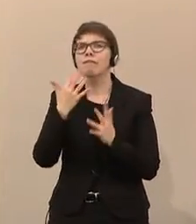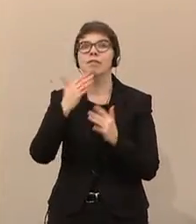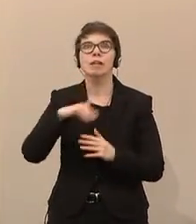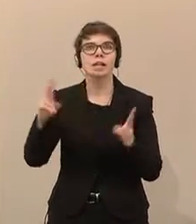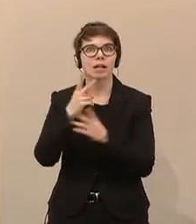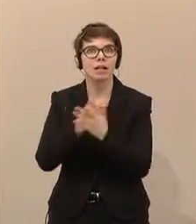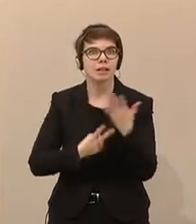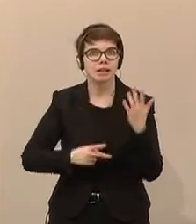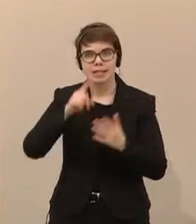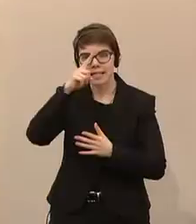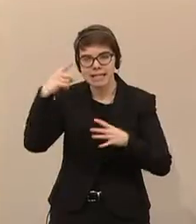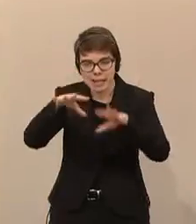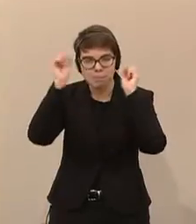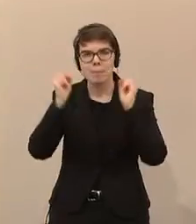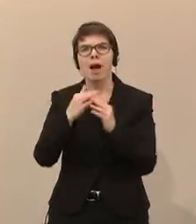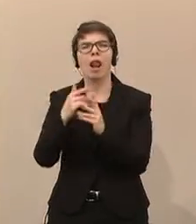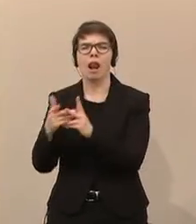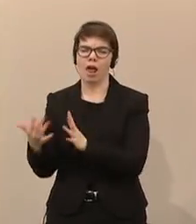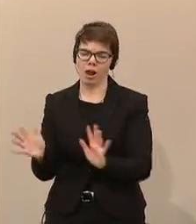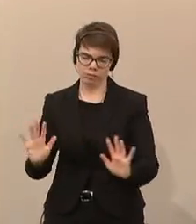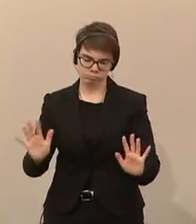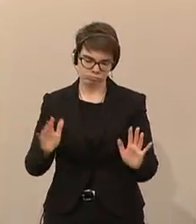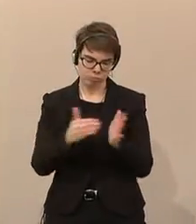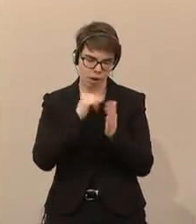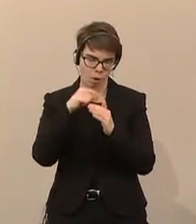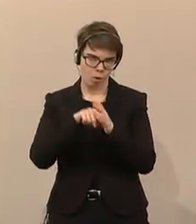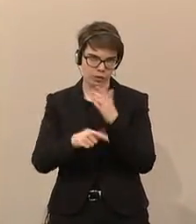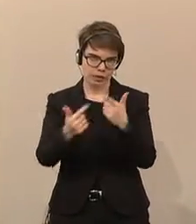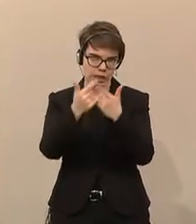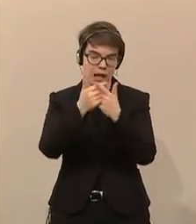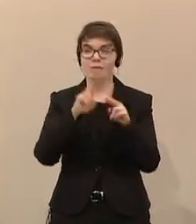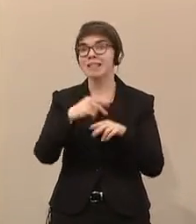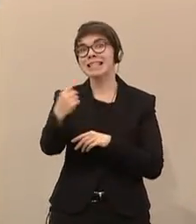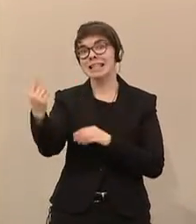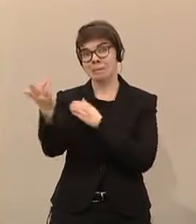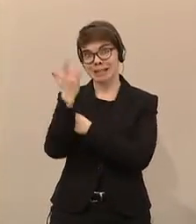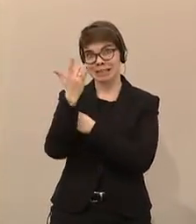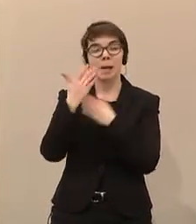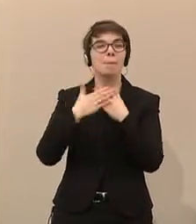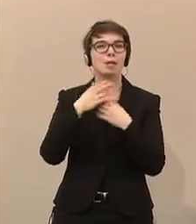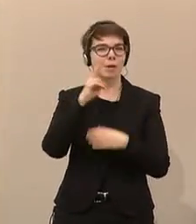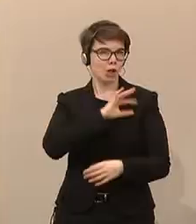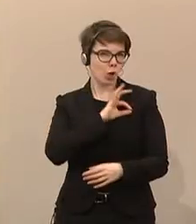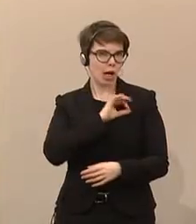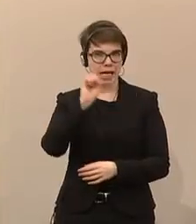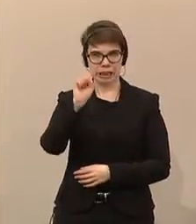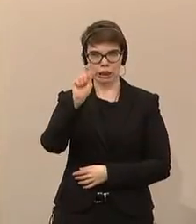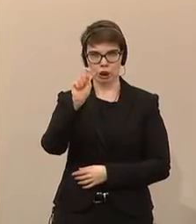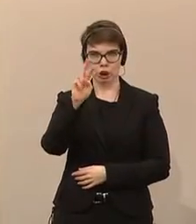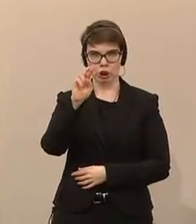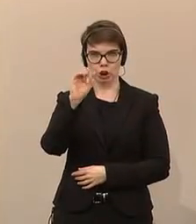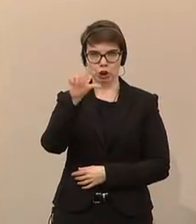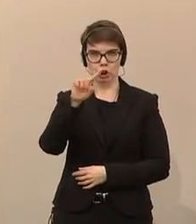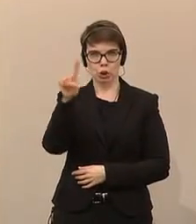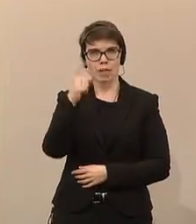können, Sinn erfassen und dergleichen fort. Also. Wenn Sie kritisieren, dass etwa, Kollege Strolz hat das auch schon gesagt, dass etwa der